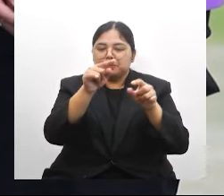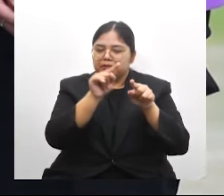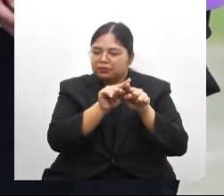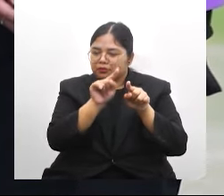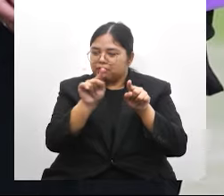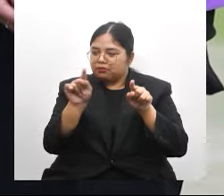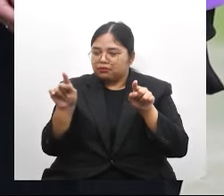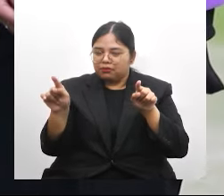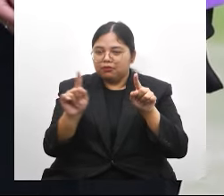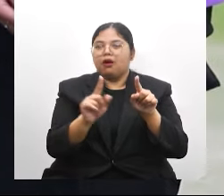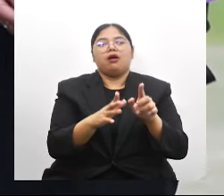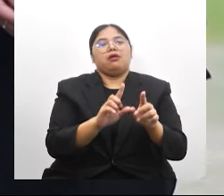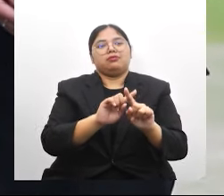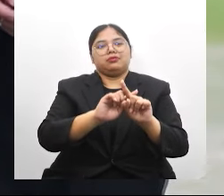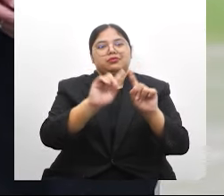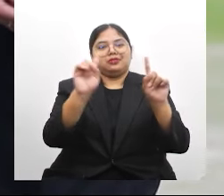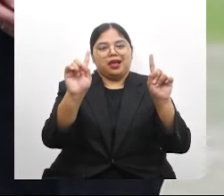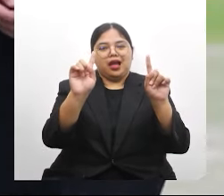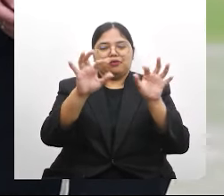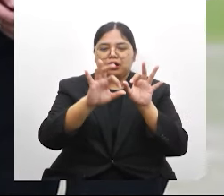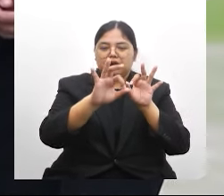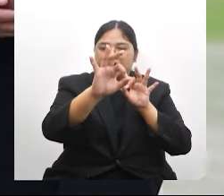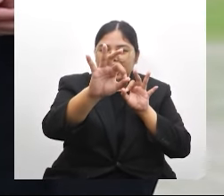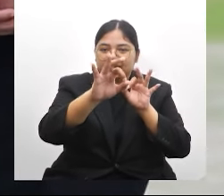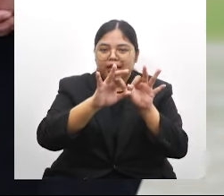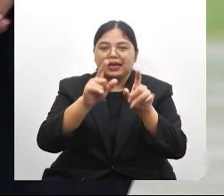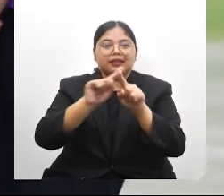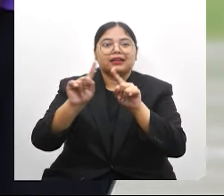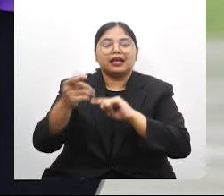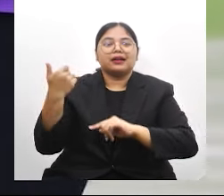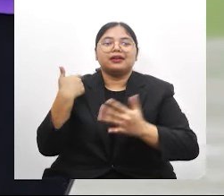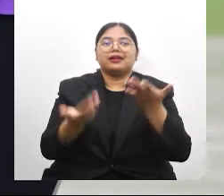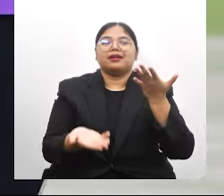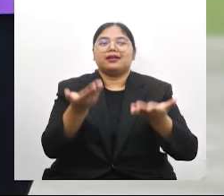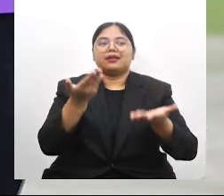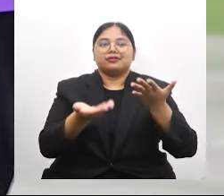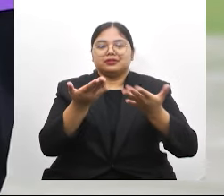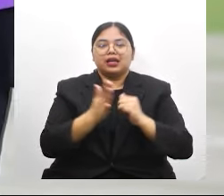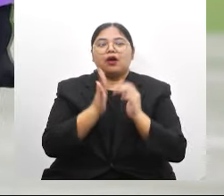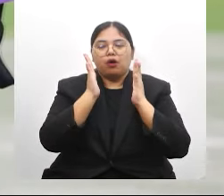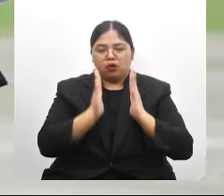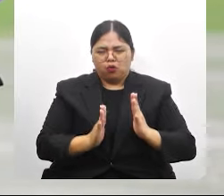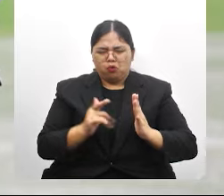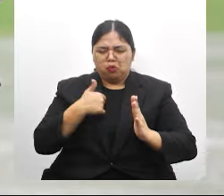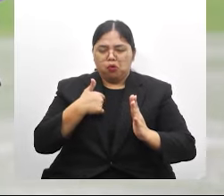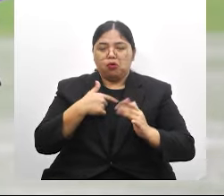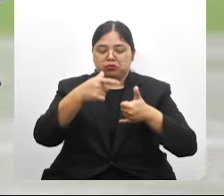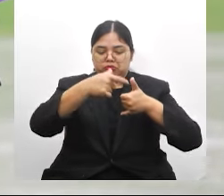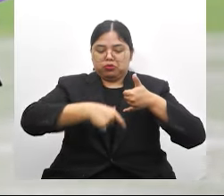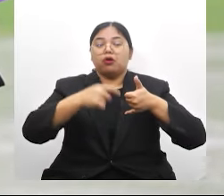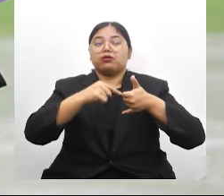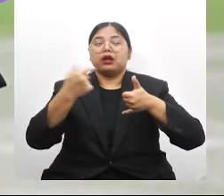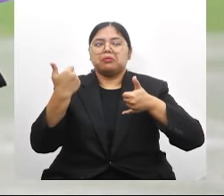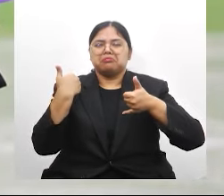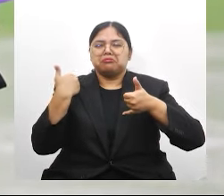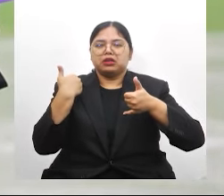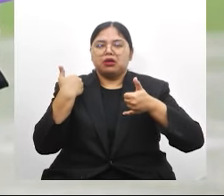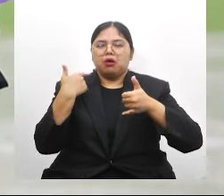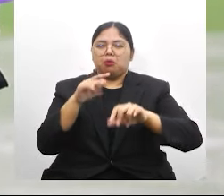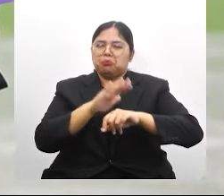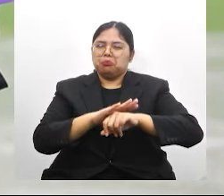ระยะคนละระยะกันทั้งนั้นเลยนะคะใชครับแล้วแต่ไอ้คนตีด้วยครับก็นายแต่ละคนเขาจะ